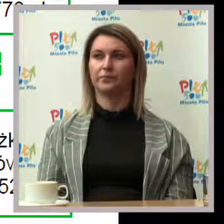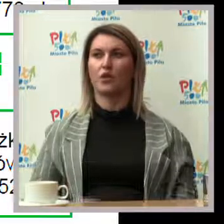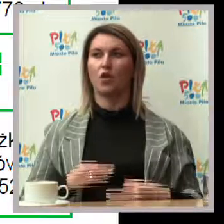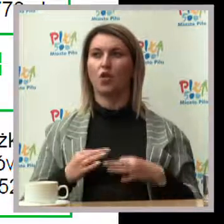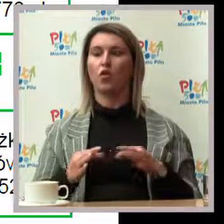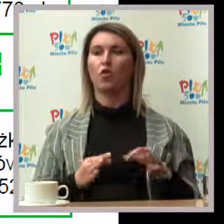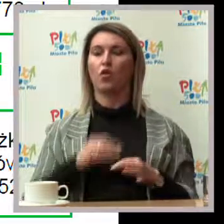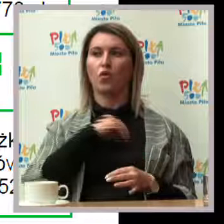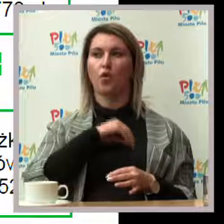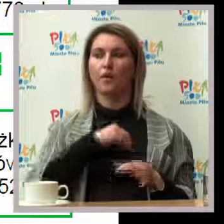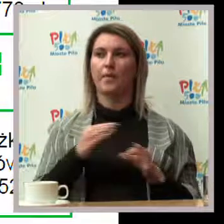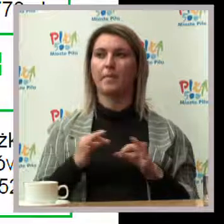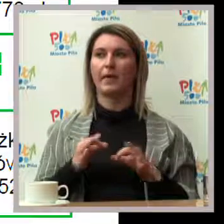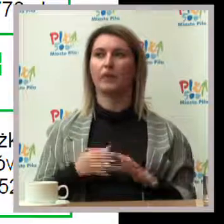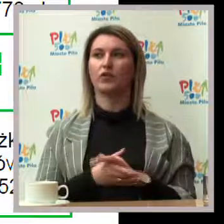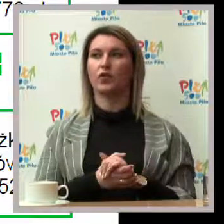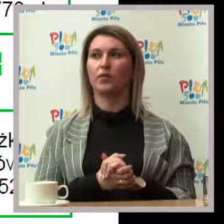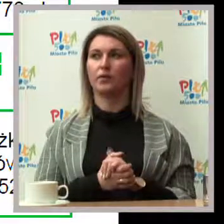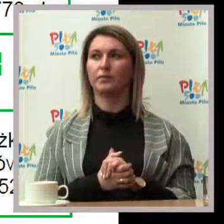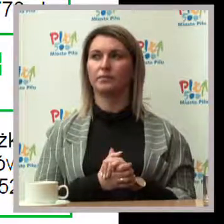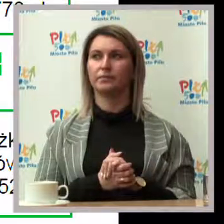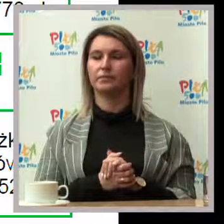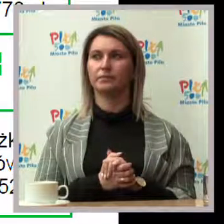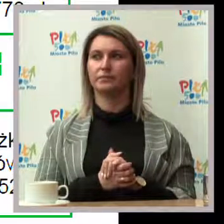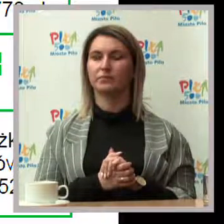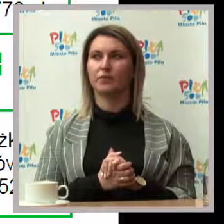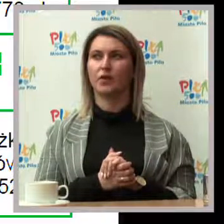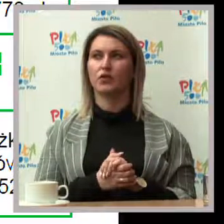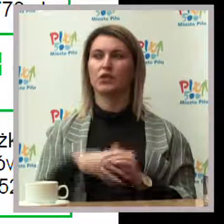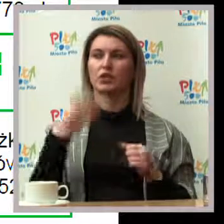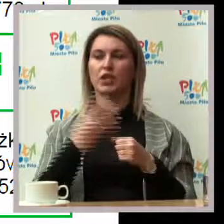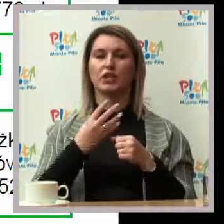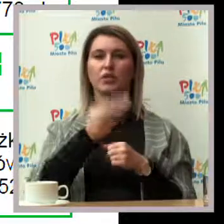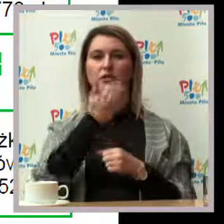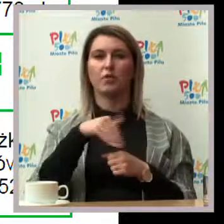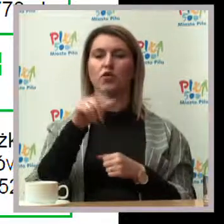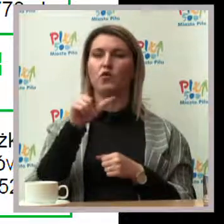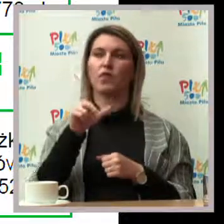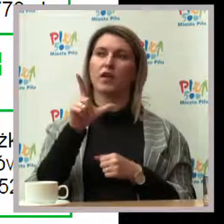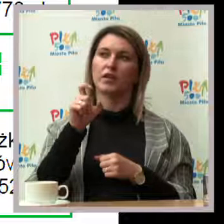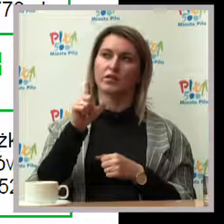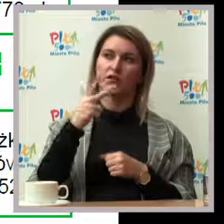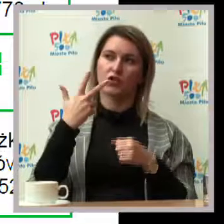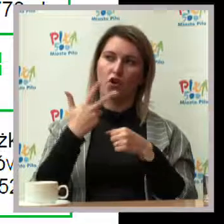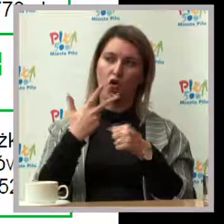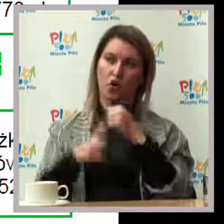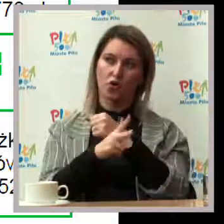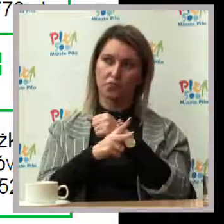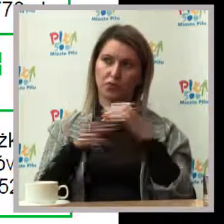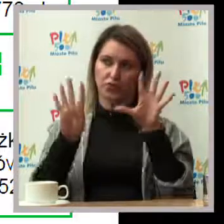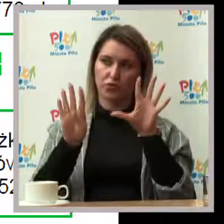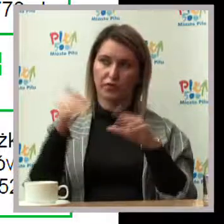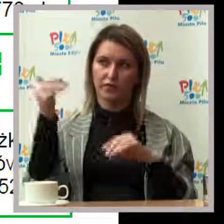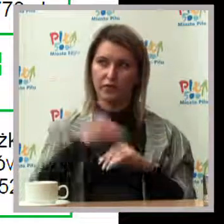wysokości ponad 40 milionów 200 tysięcy złotych i opierają się one w głównej mierze o dotacje z Urzędu